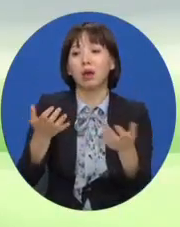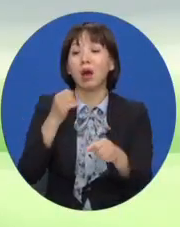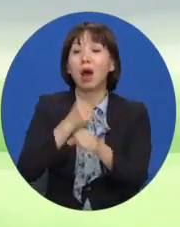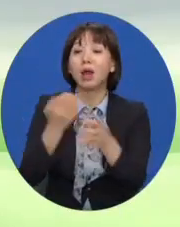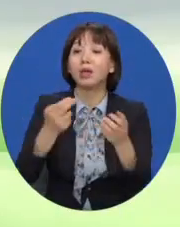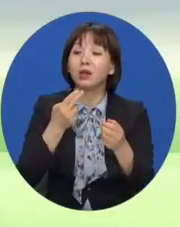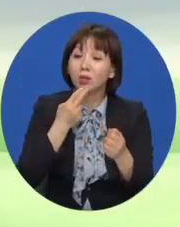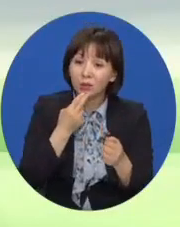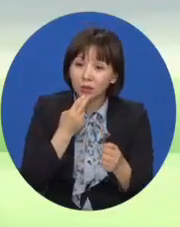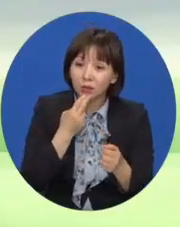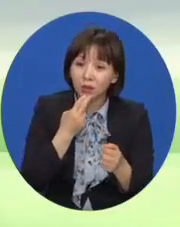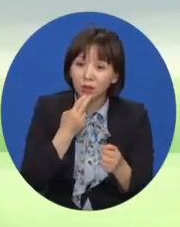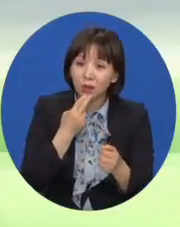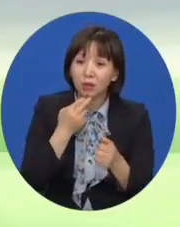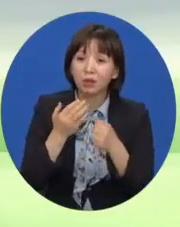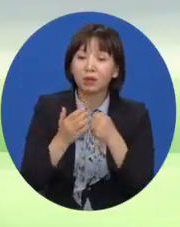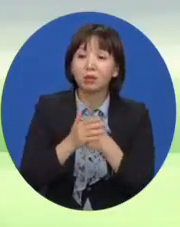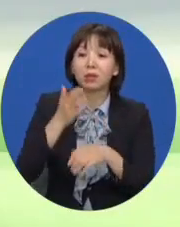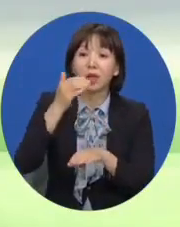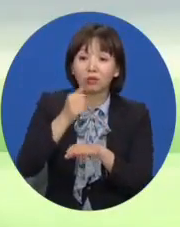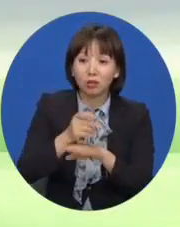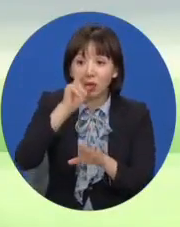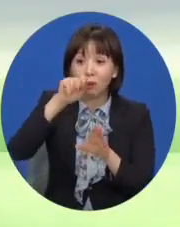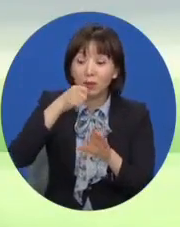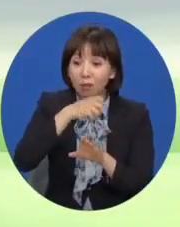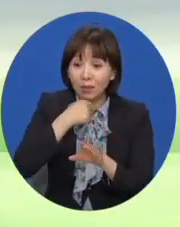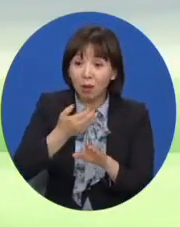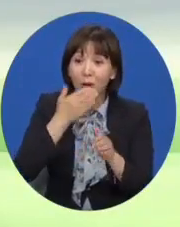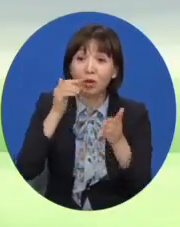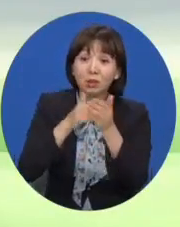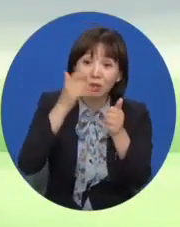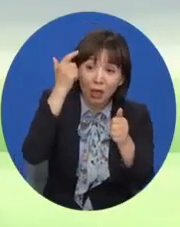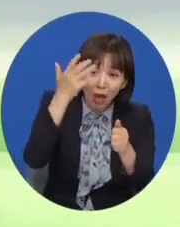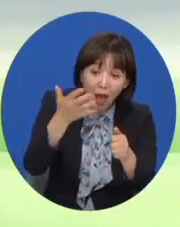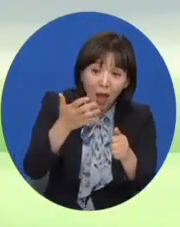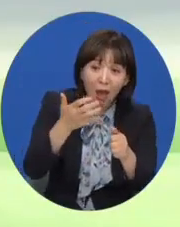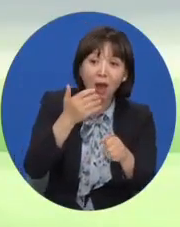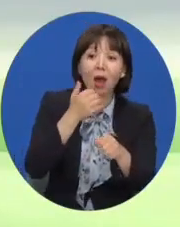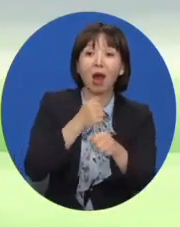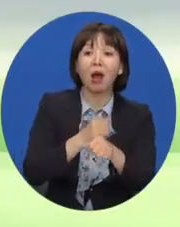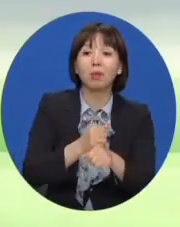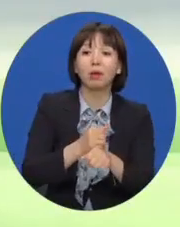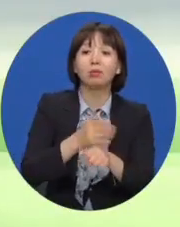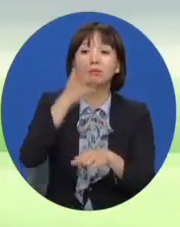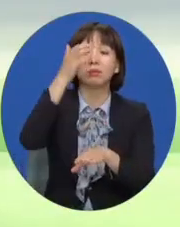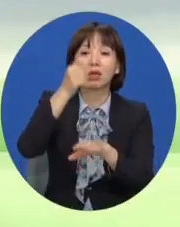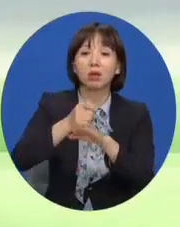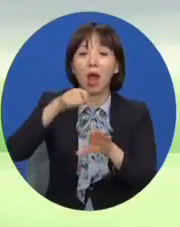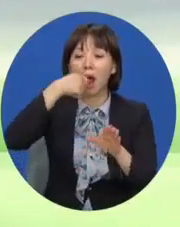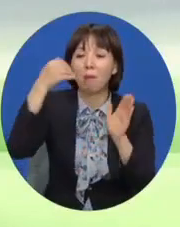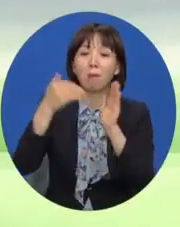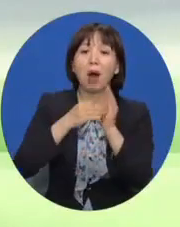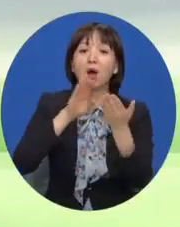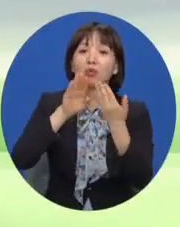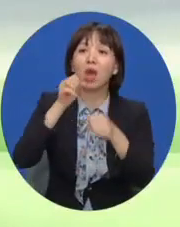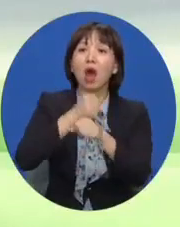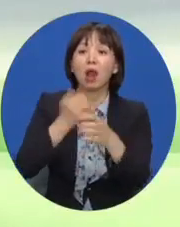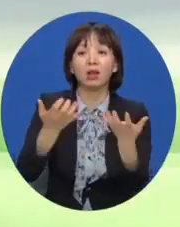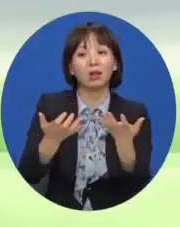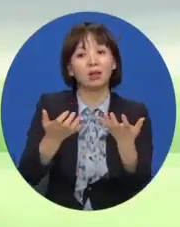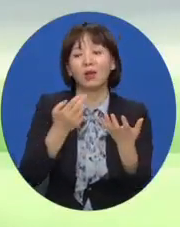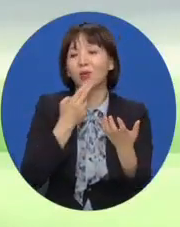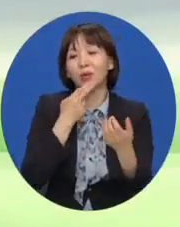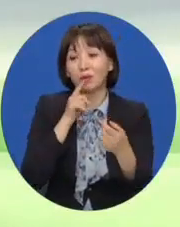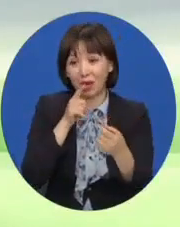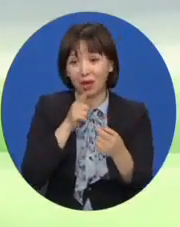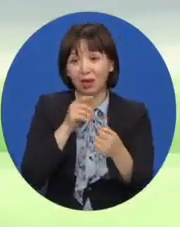맛있은가 하려면 저한테 죄진 것처럼 고개를 푹 숙이십니다. 왜 고개를 숙이냐 물어보면은 점심 먹고 할 일이 없대요. 저는 그동안에